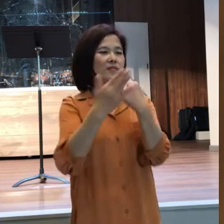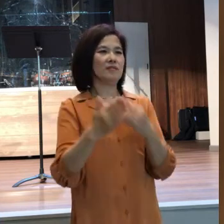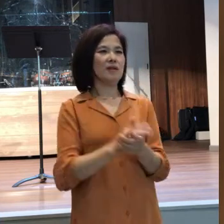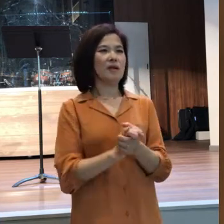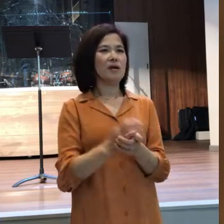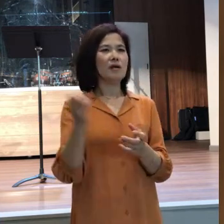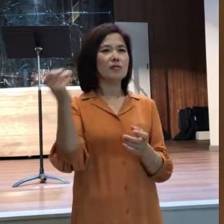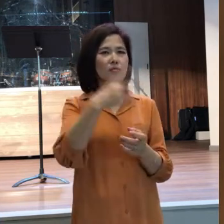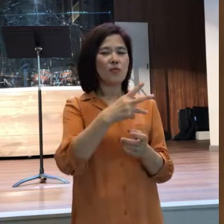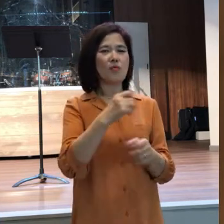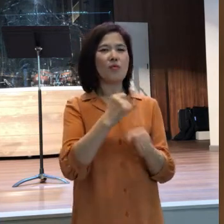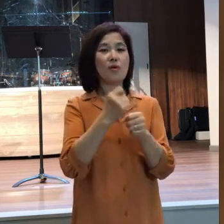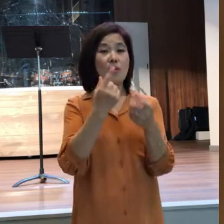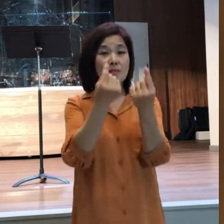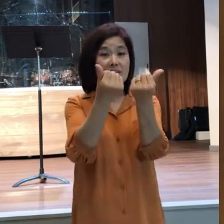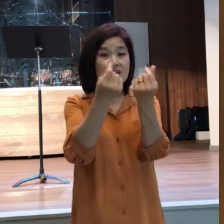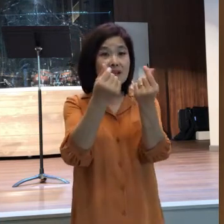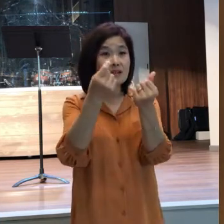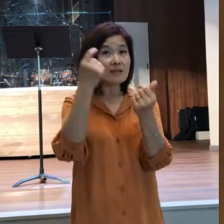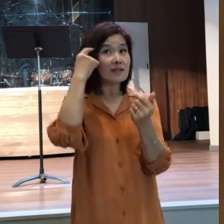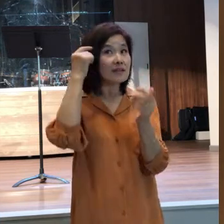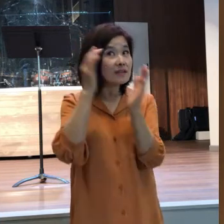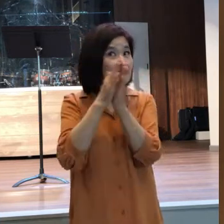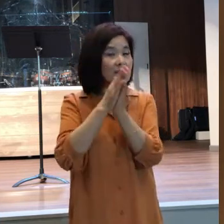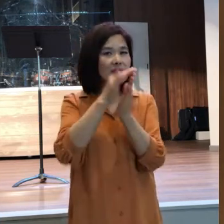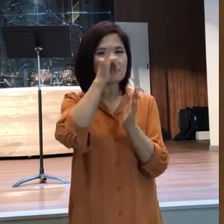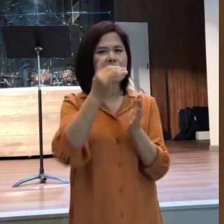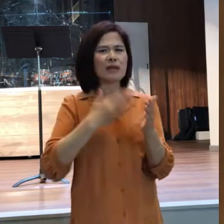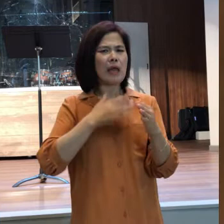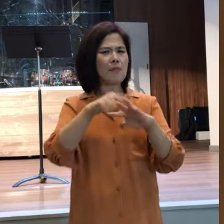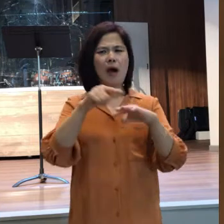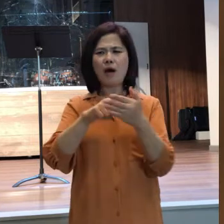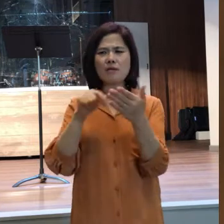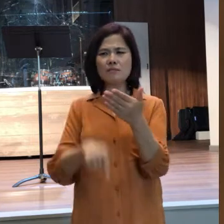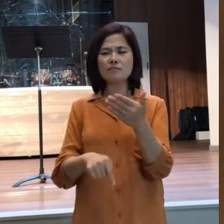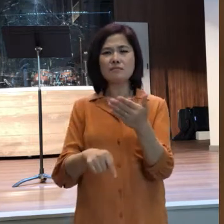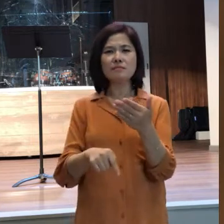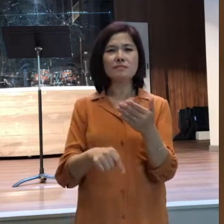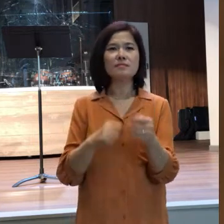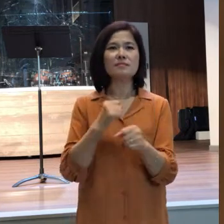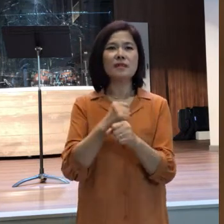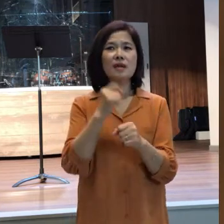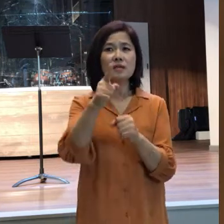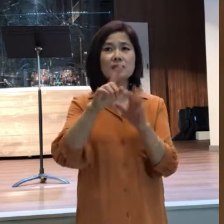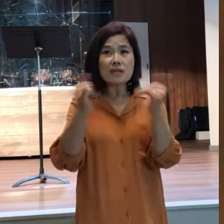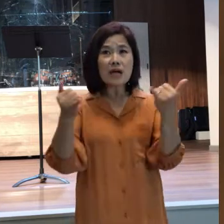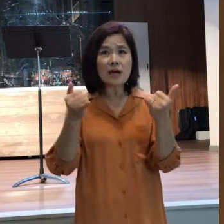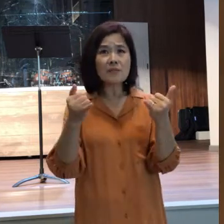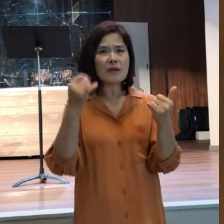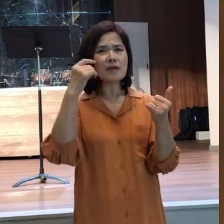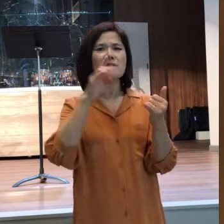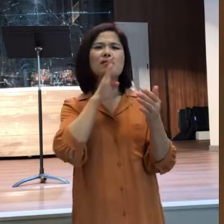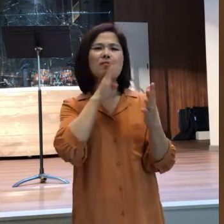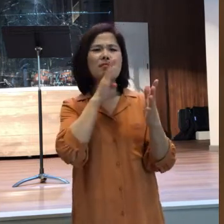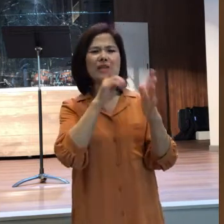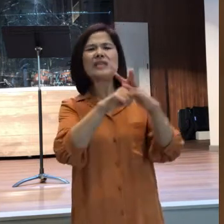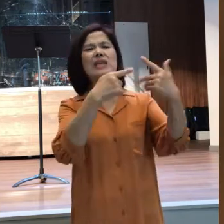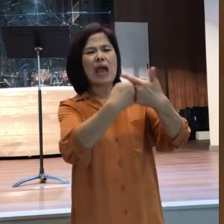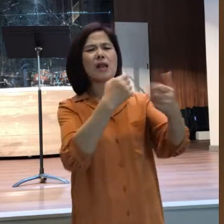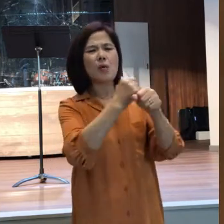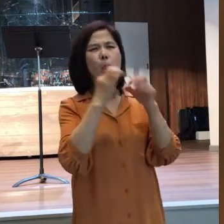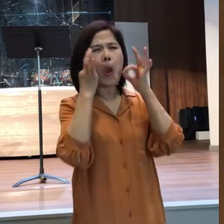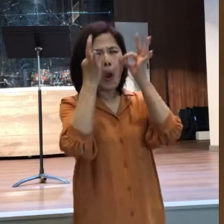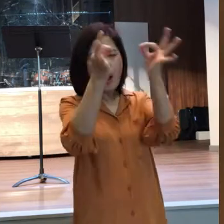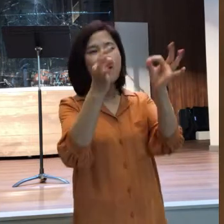그 다음에 공감이 있어요. 공감은 뭐냐면 내 마음은 그렇지 않은데 그 사람의 감정을 느끼려고 애를 쓰는